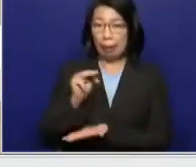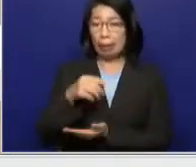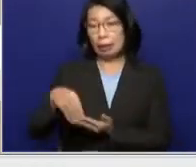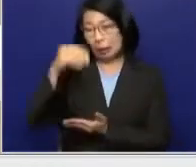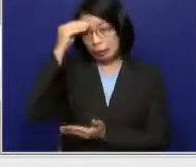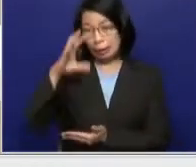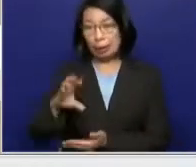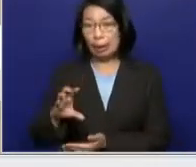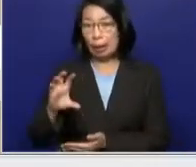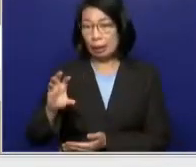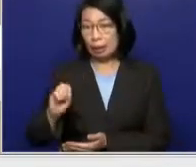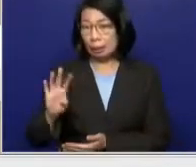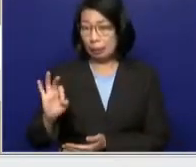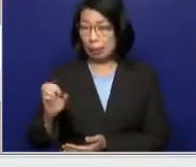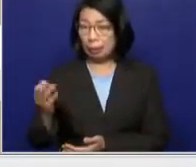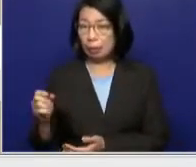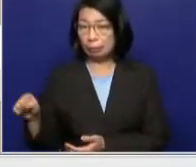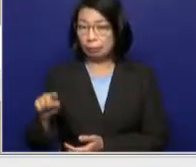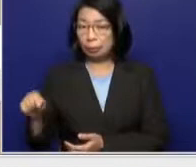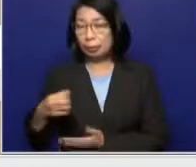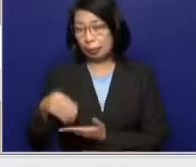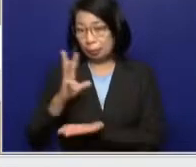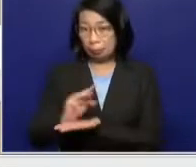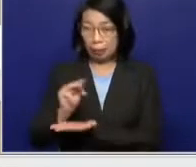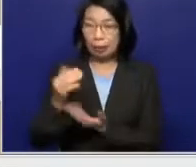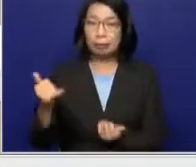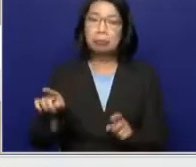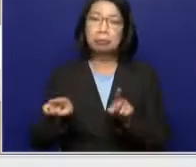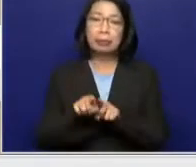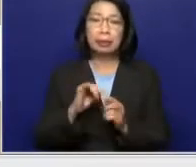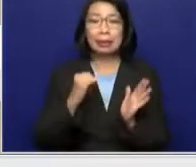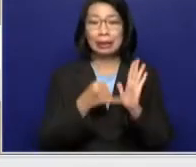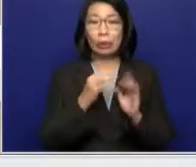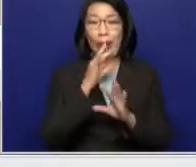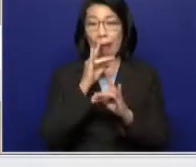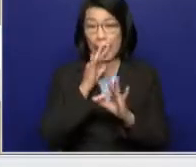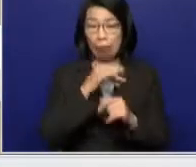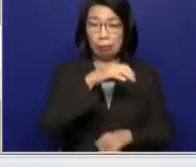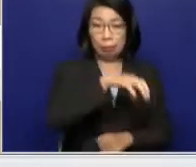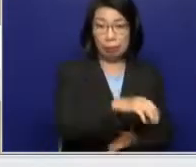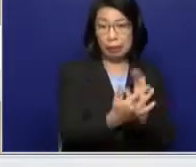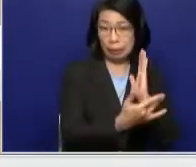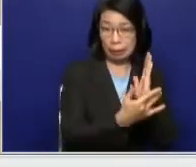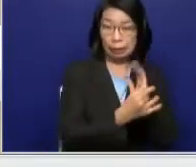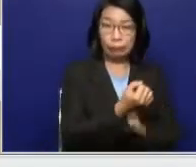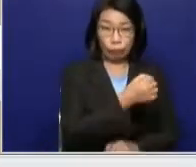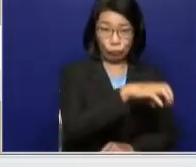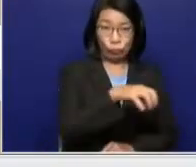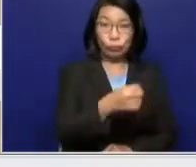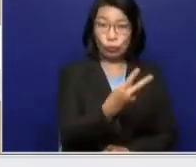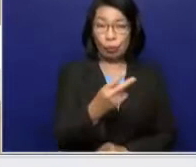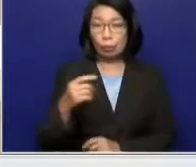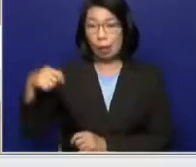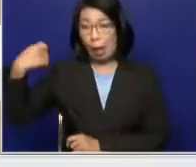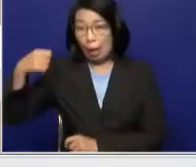กตัวอย่างที่ระยองไปเขตเศรษฐกิจขนาดใหญ่นะมีวิทยาลัยเทคนิค2แห่งวิทยาลัยสารพัดช่าง1แห่